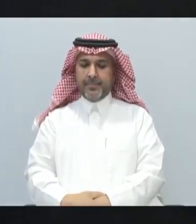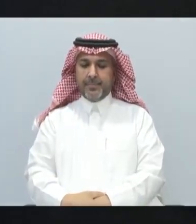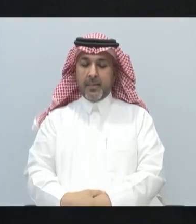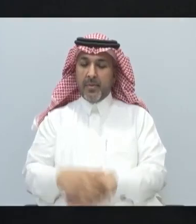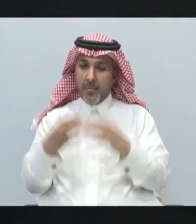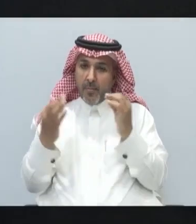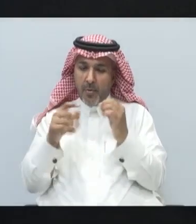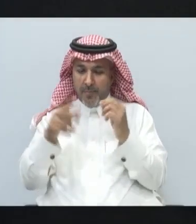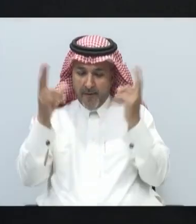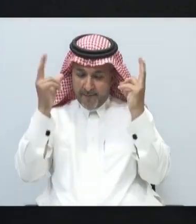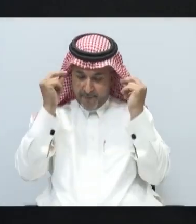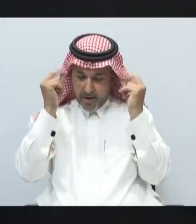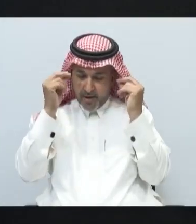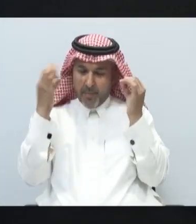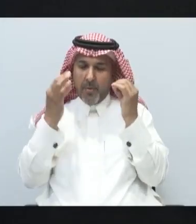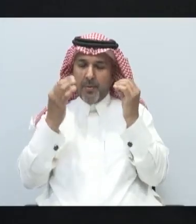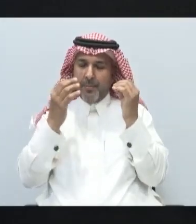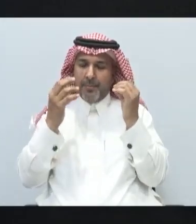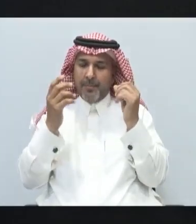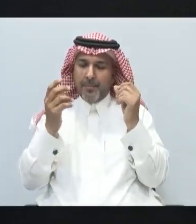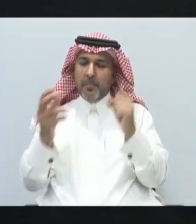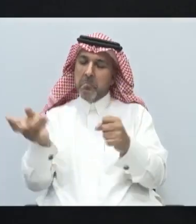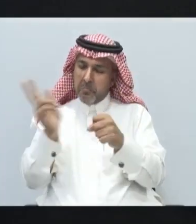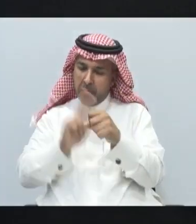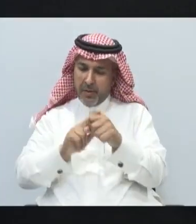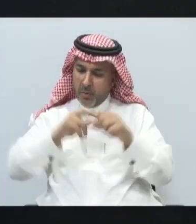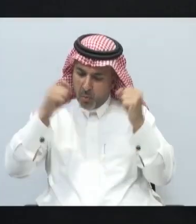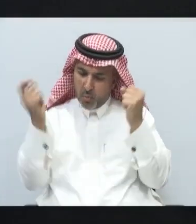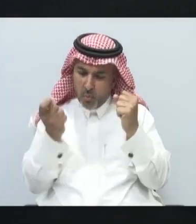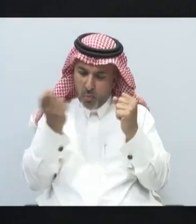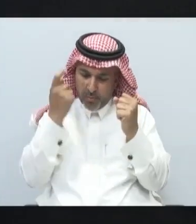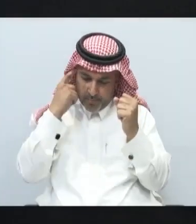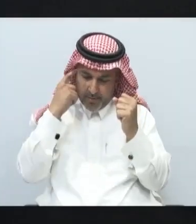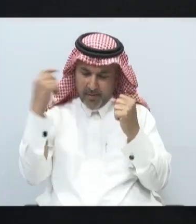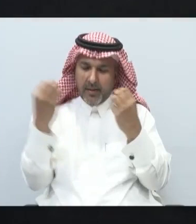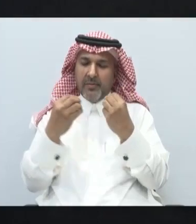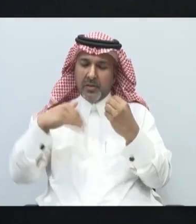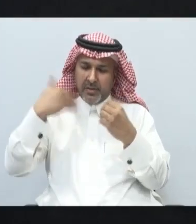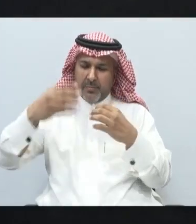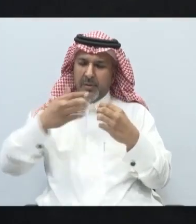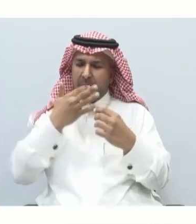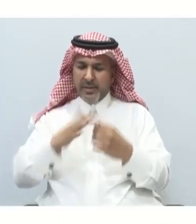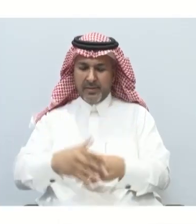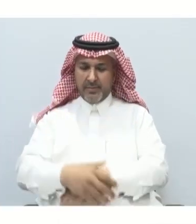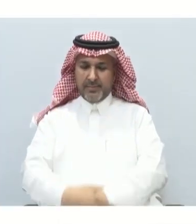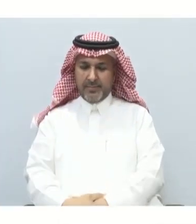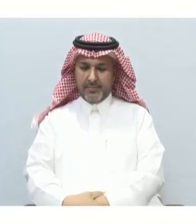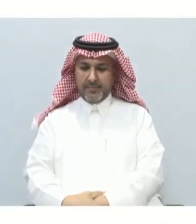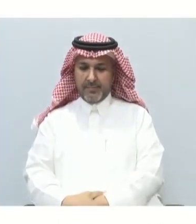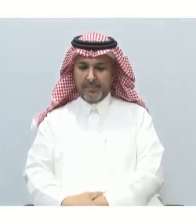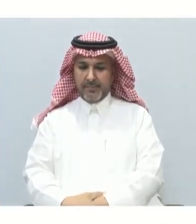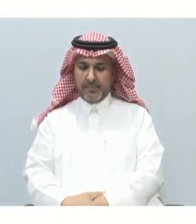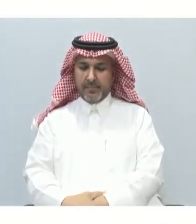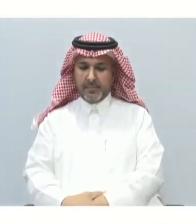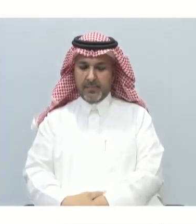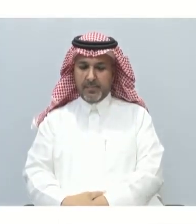ايجاد معادله الانحدار لانه مهمه جدا في الفقره التاليه لهذا الدرس اللي هي فقره التنبؤ ننتقل